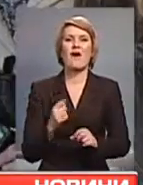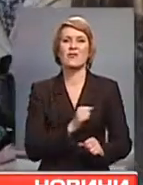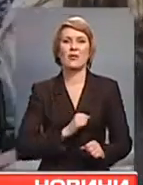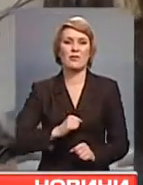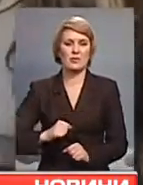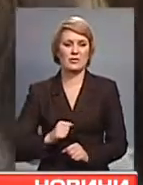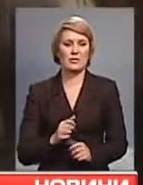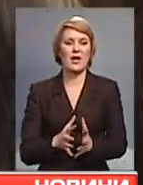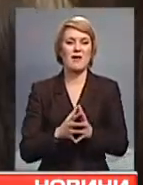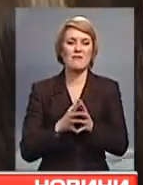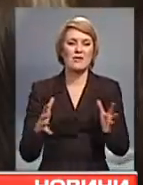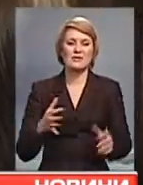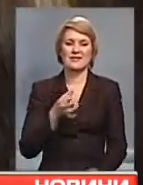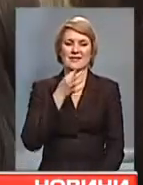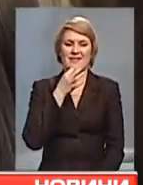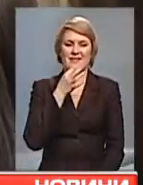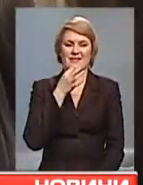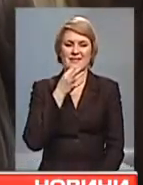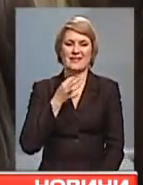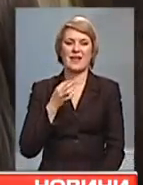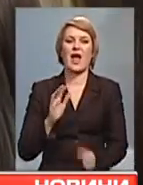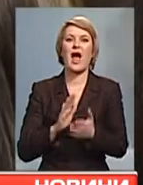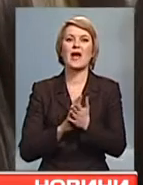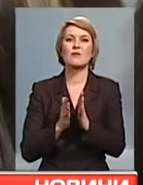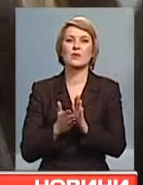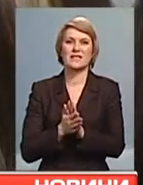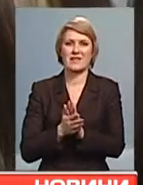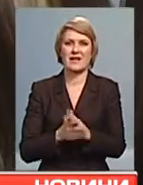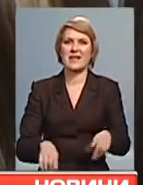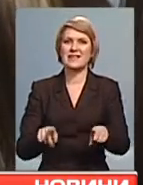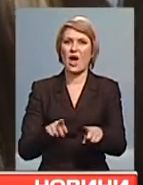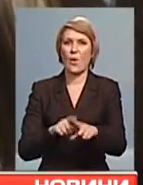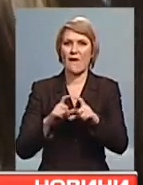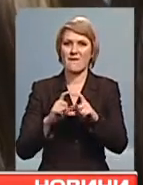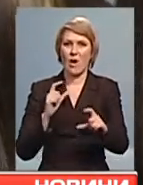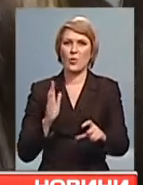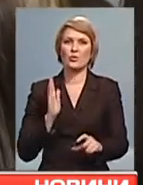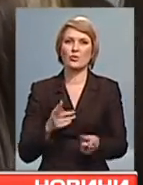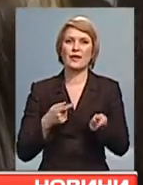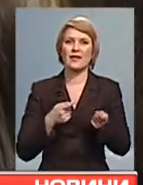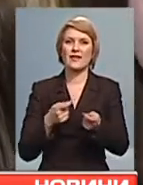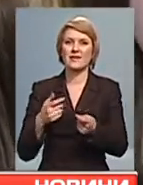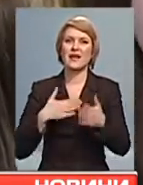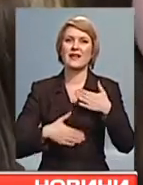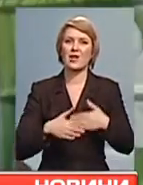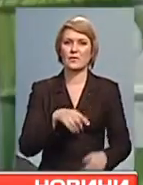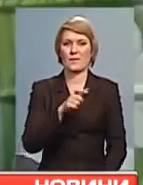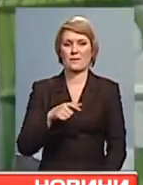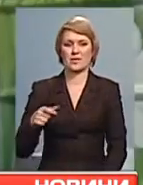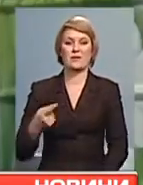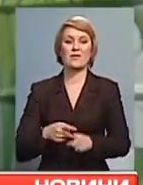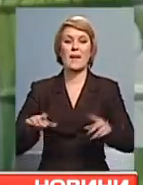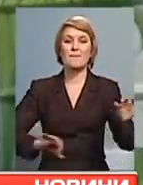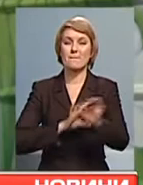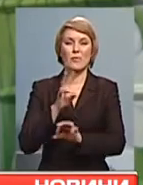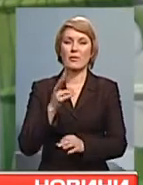підпіхнути. Більше всього подобається атмосфера і те, що такий вагон буде їздити і радувати пасажирів. Цей проект